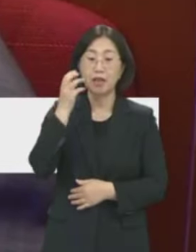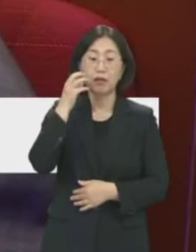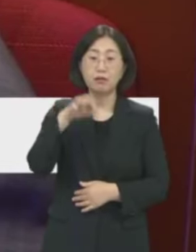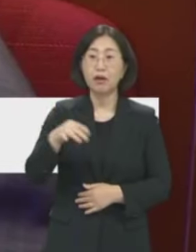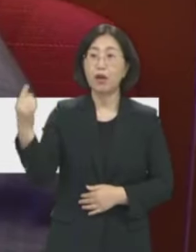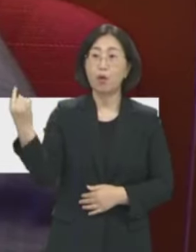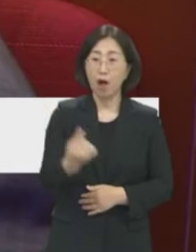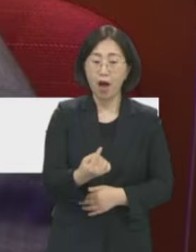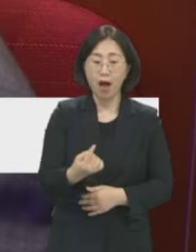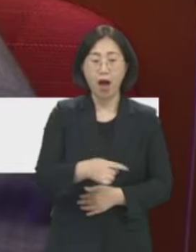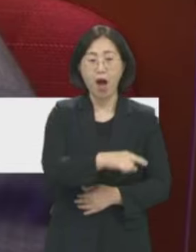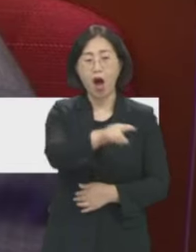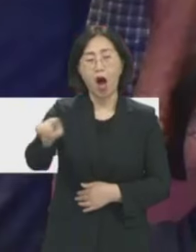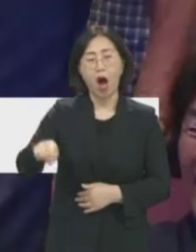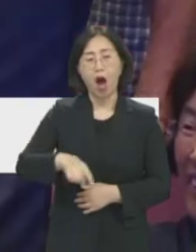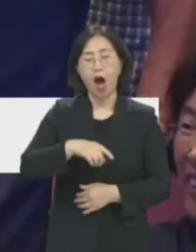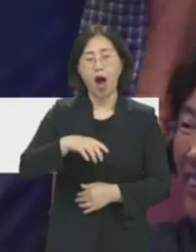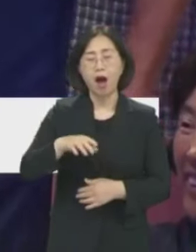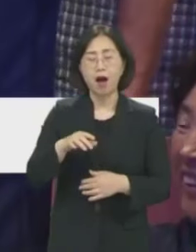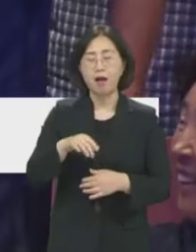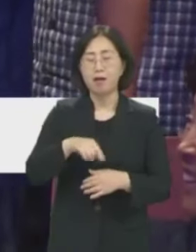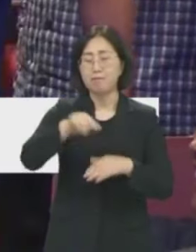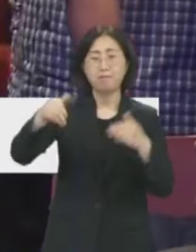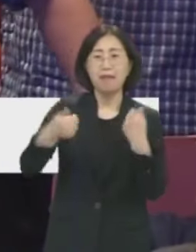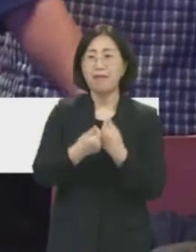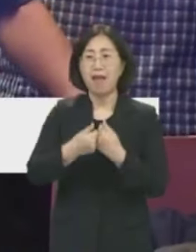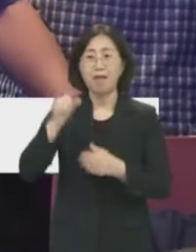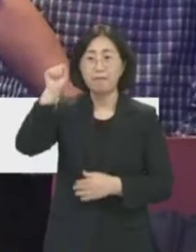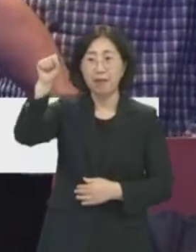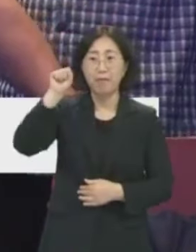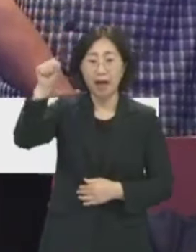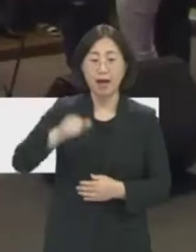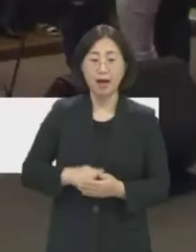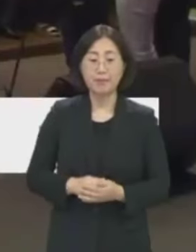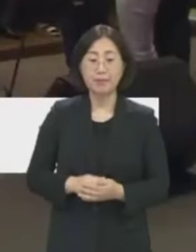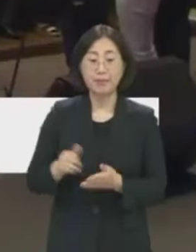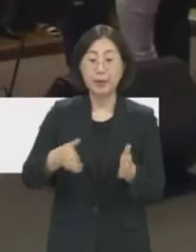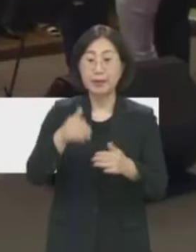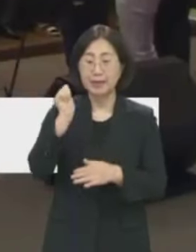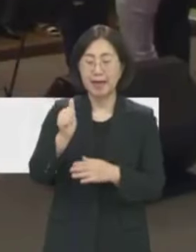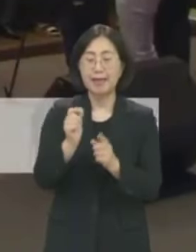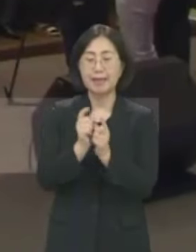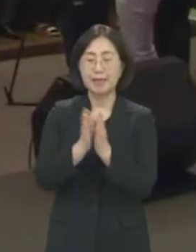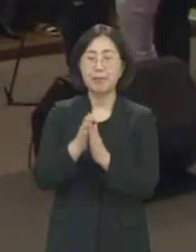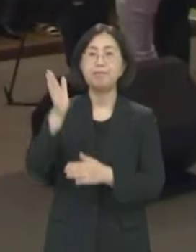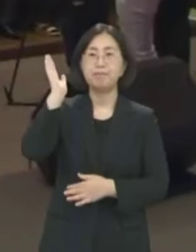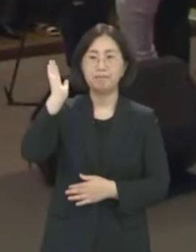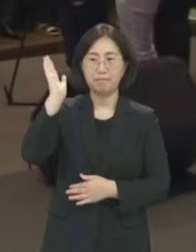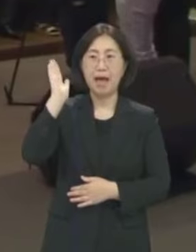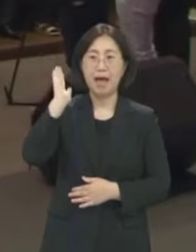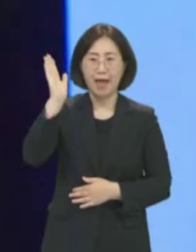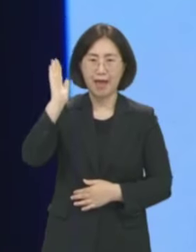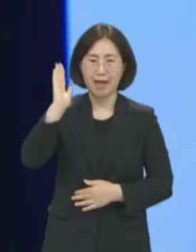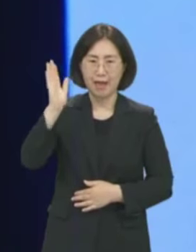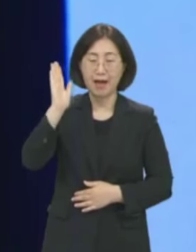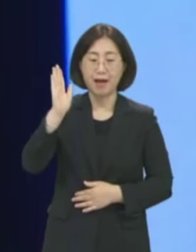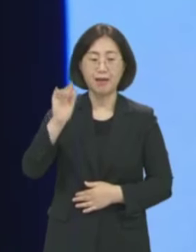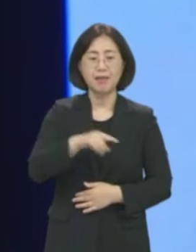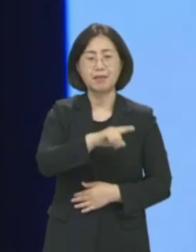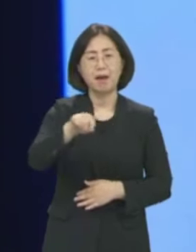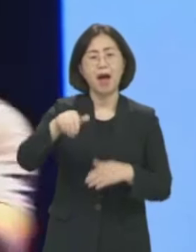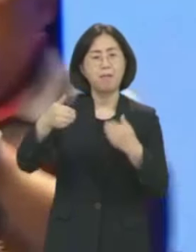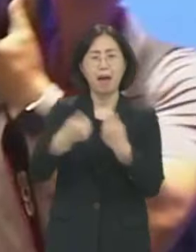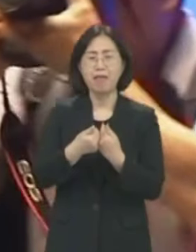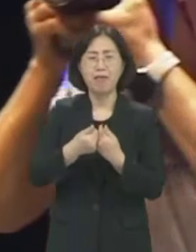도착하자 반발 수위는 더욱 거세졌습니다. 김 지사가 직접 마이크를 잡고 군민 설득에 나섰지만 반대 목소리만